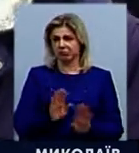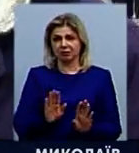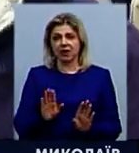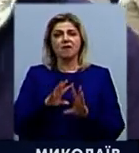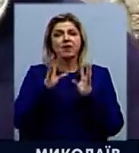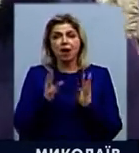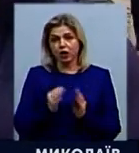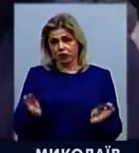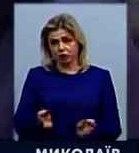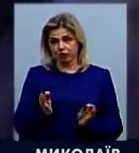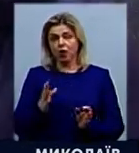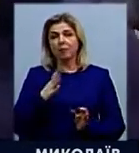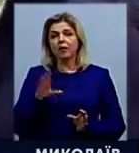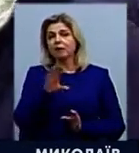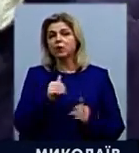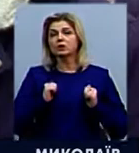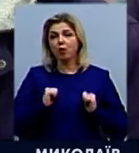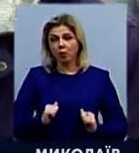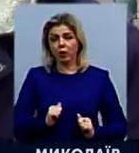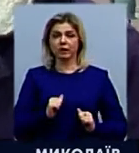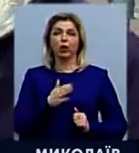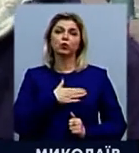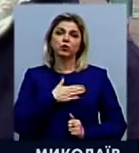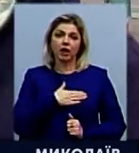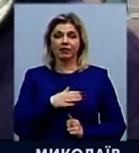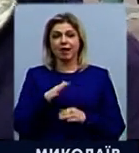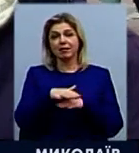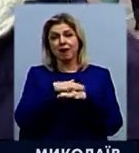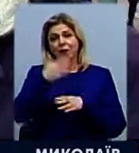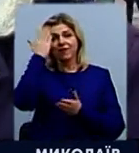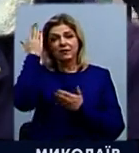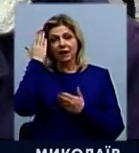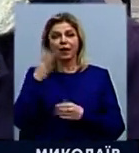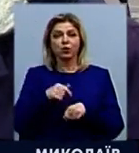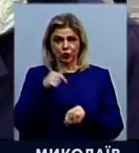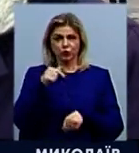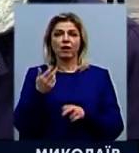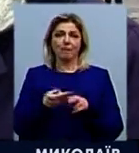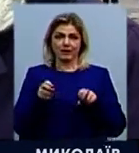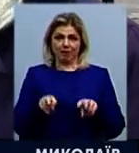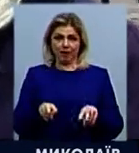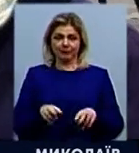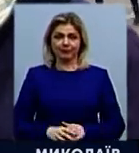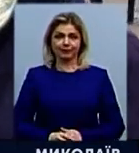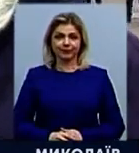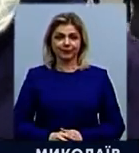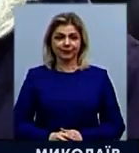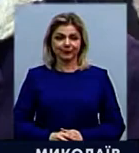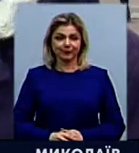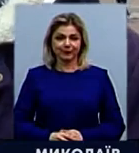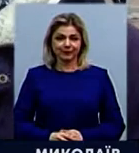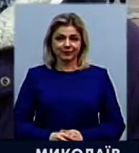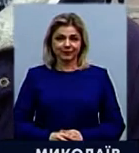Взагалі нічого. Було дуже спокійно, дуже душевно, народ веселий. Відчувалась безпека. І